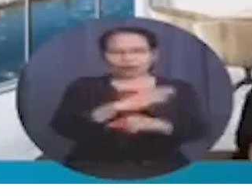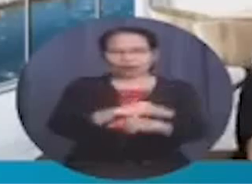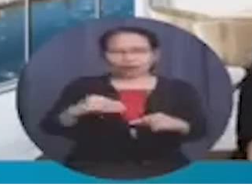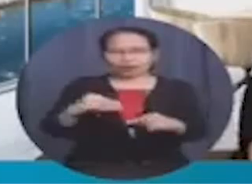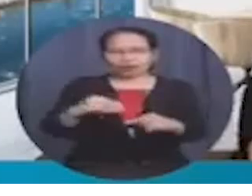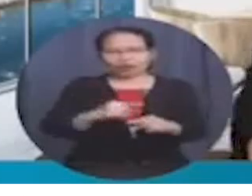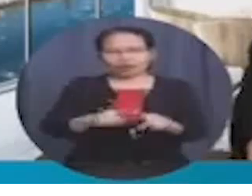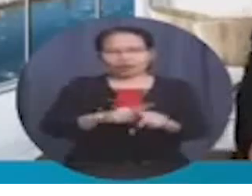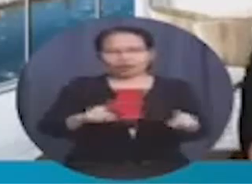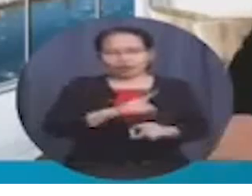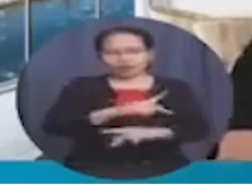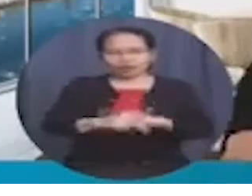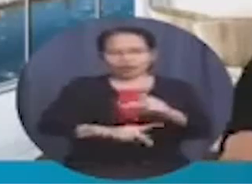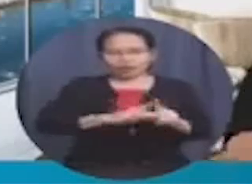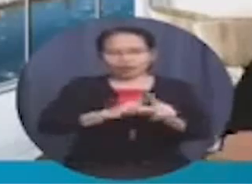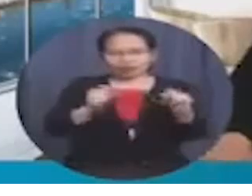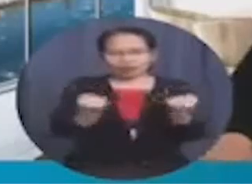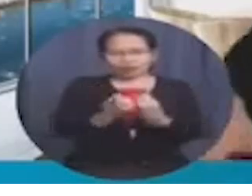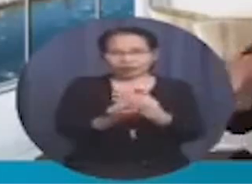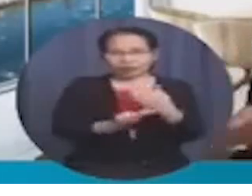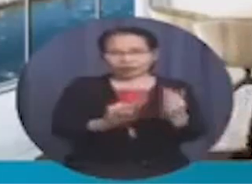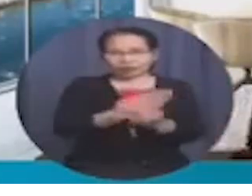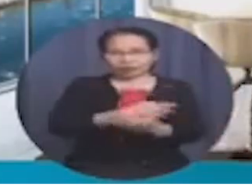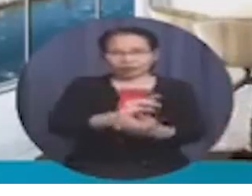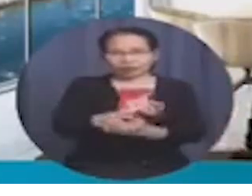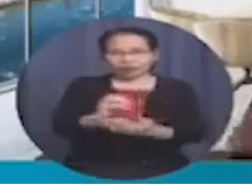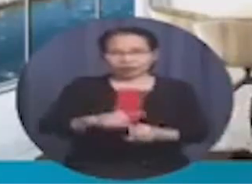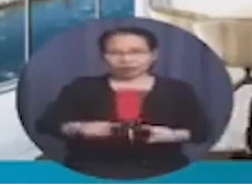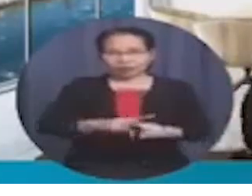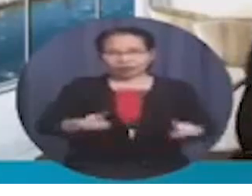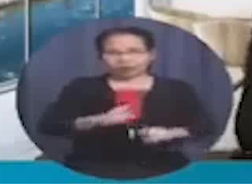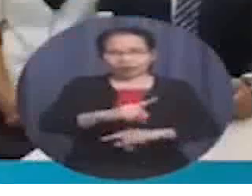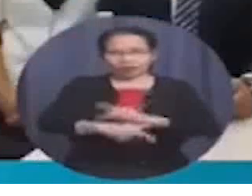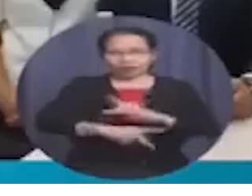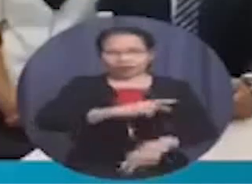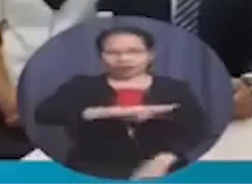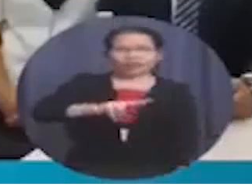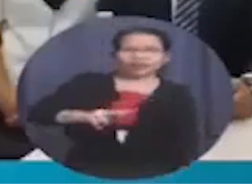St. Peter Society, mga depensor ni Manalo, depensor ng Katoliko, etc., etc.